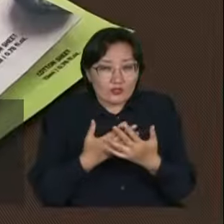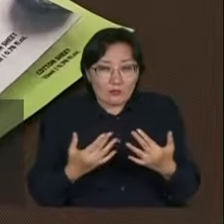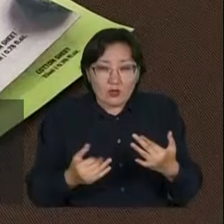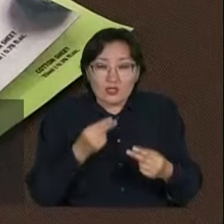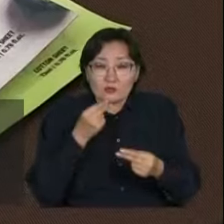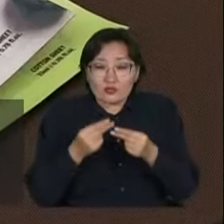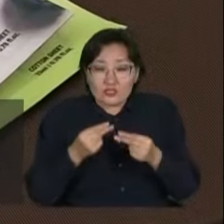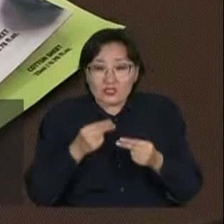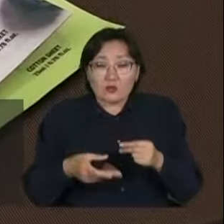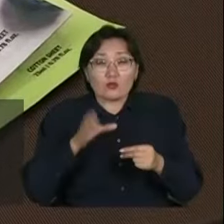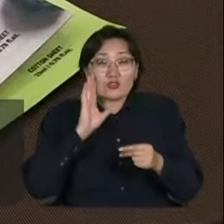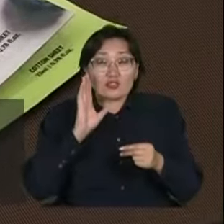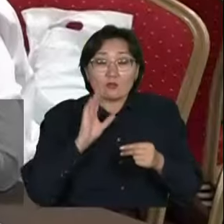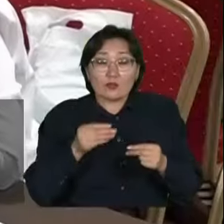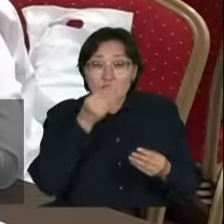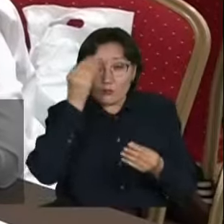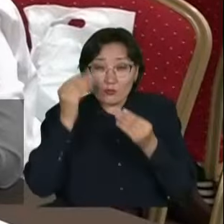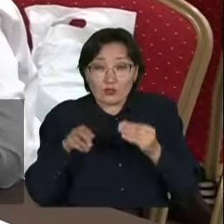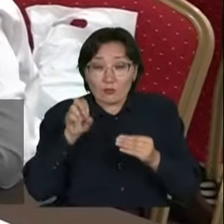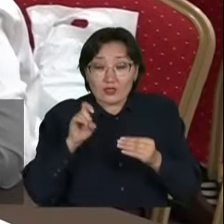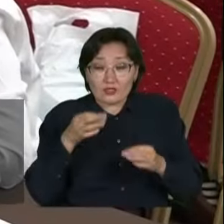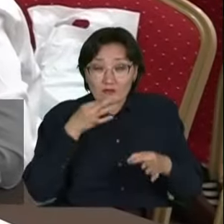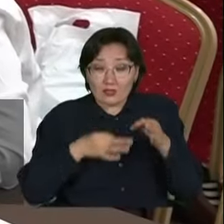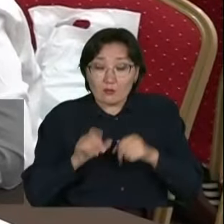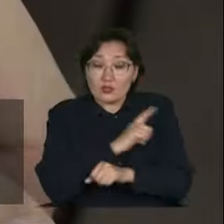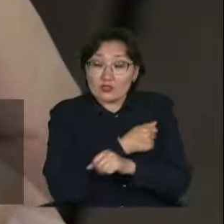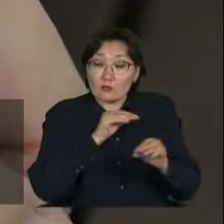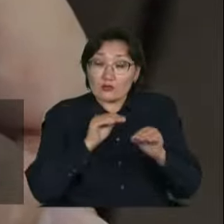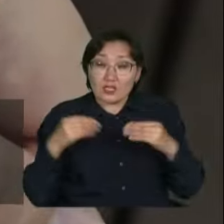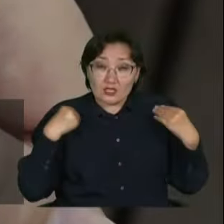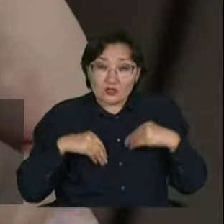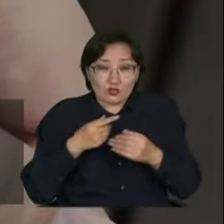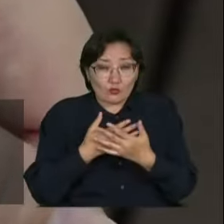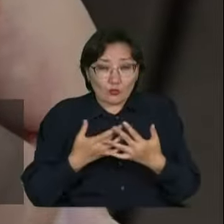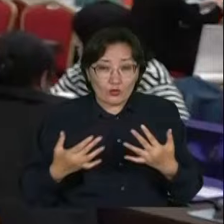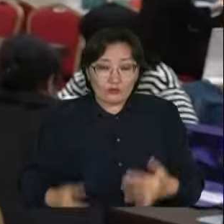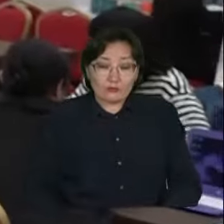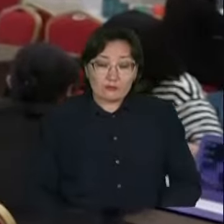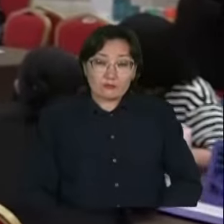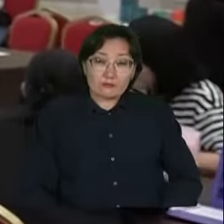Продукты питания, напитки, косметика, БАДы, медицинское оборудование, одежда и многое другое.